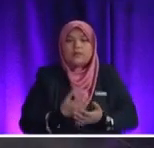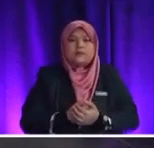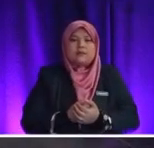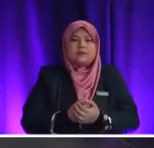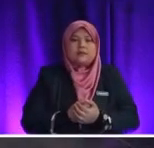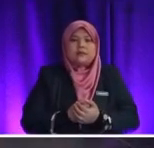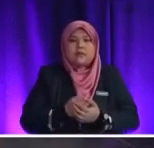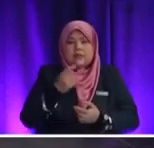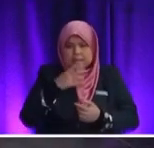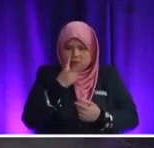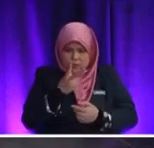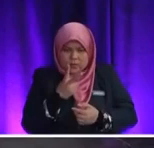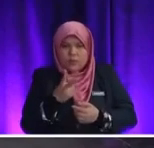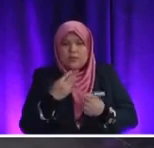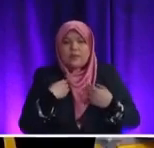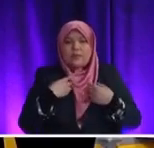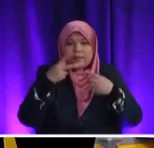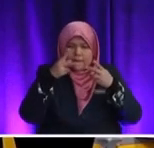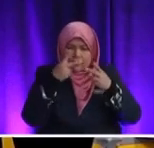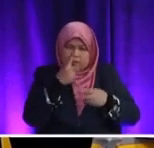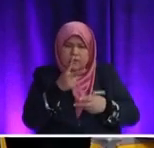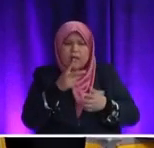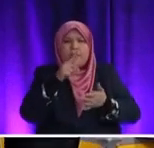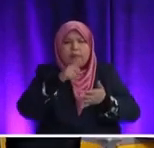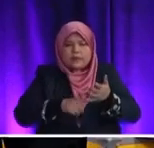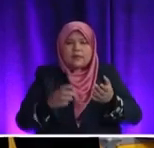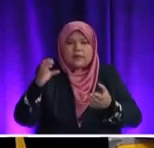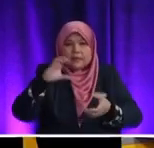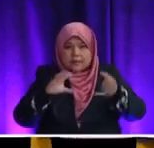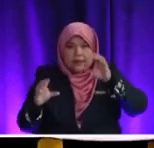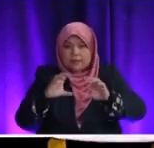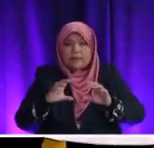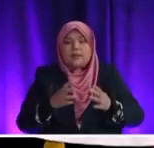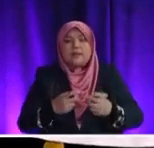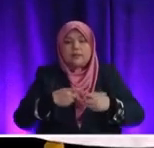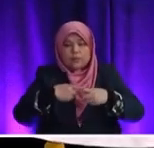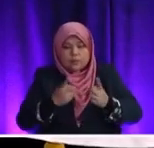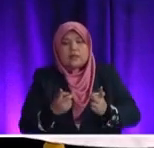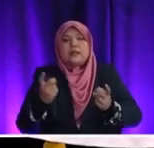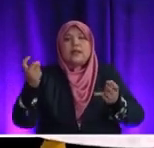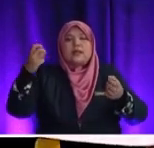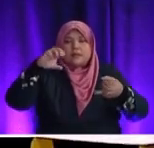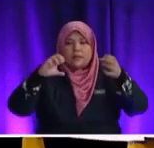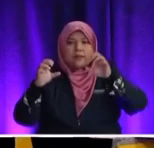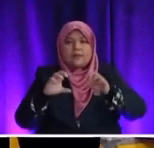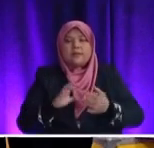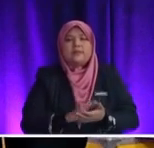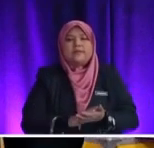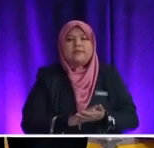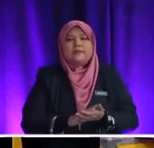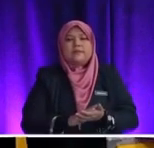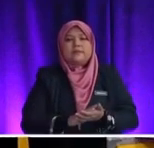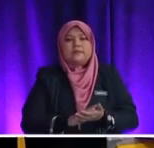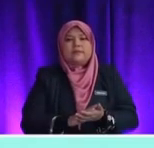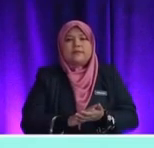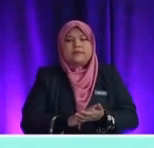Kita bincang agitating Oke kita buat pemerhatian kita coba eksperimen jadi kita tengok kepada keputusannya Oke kita